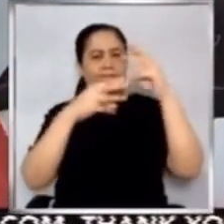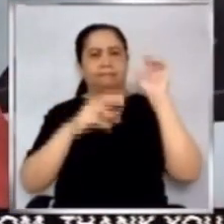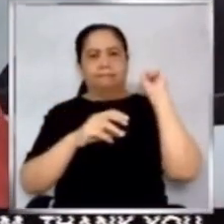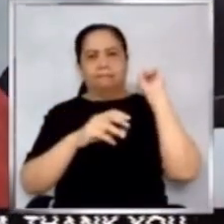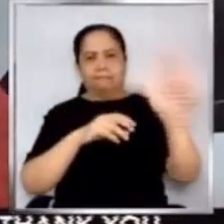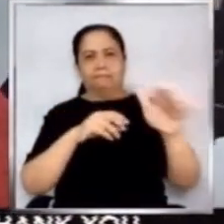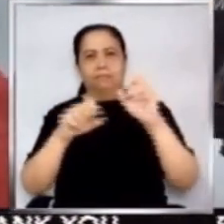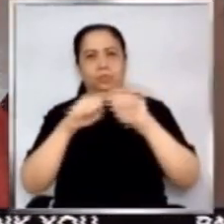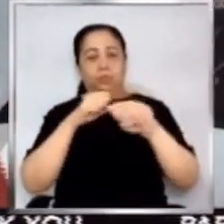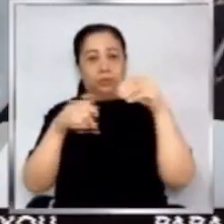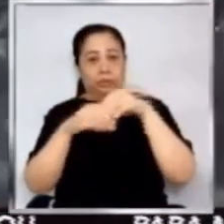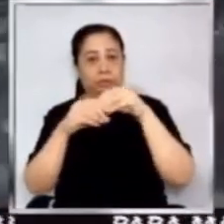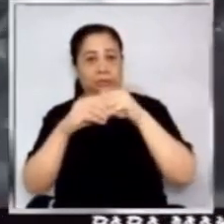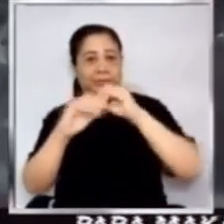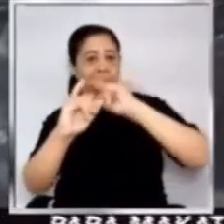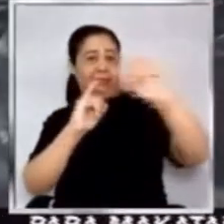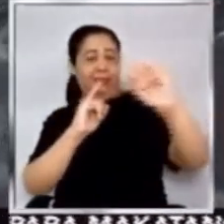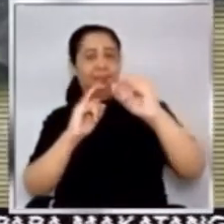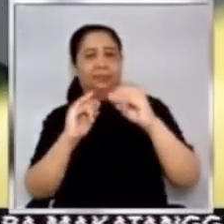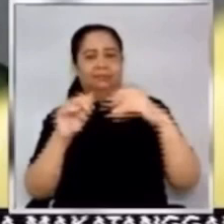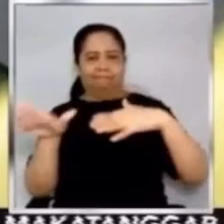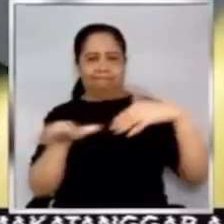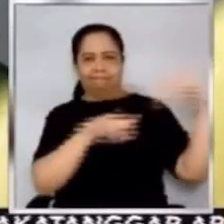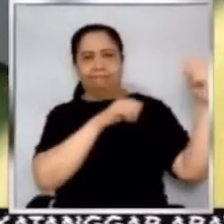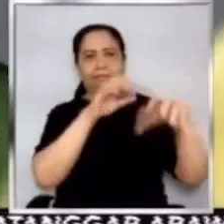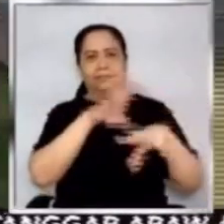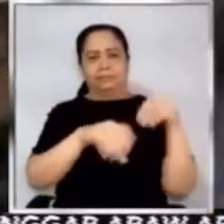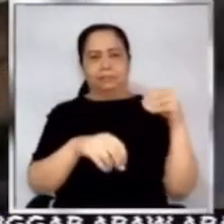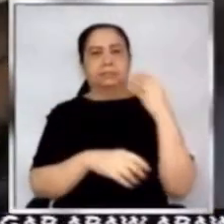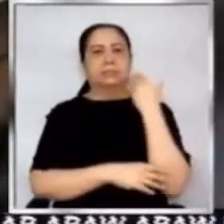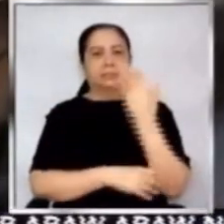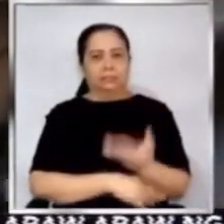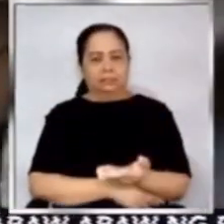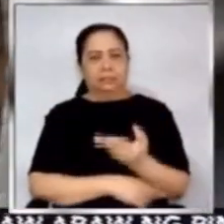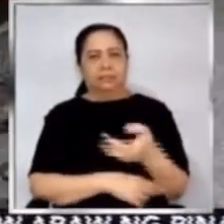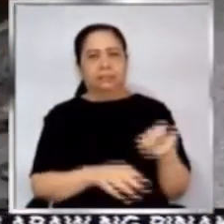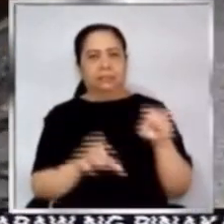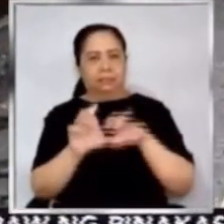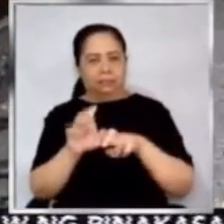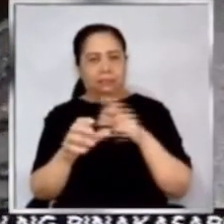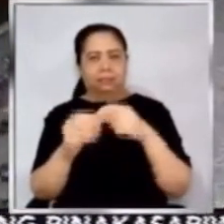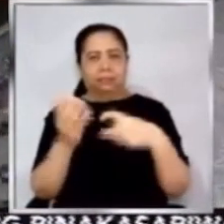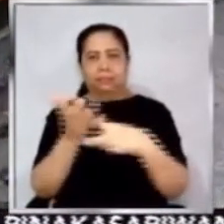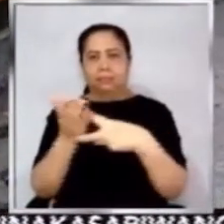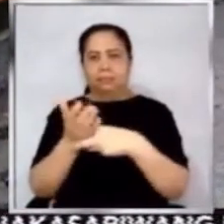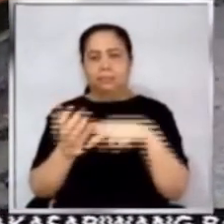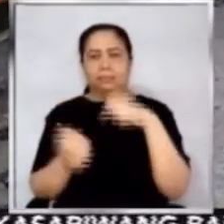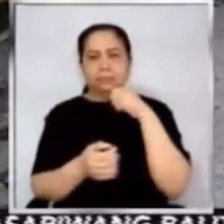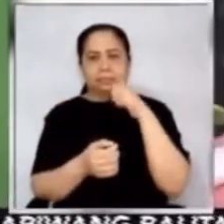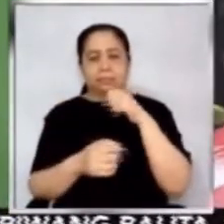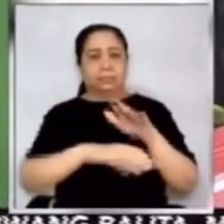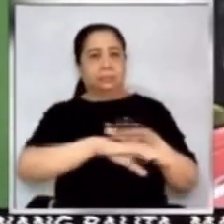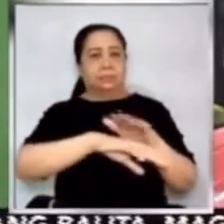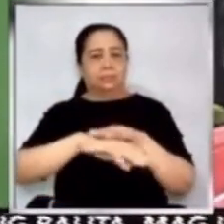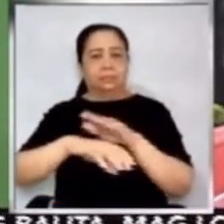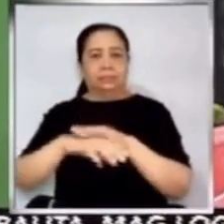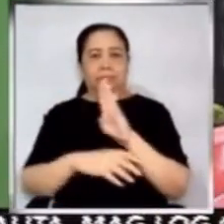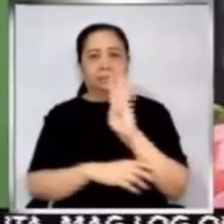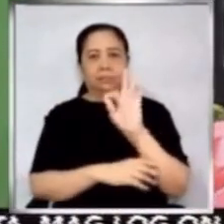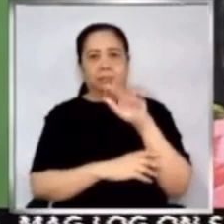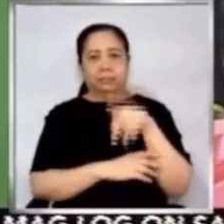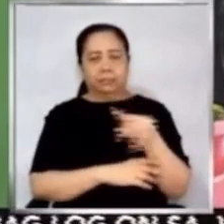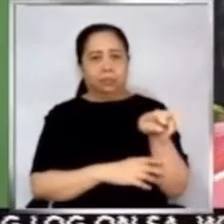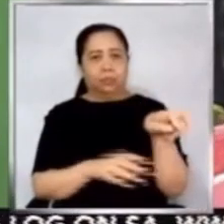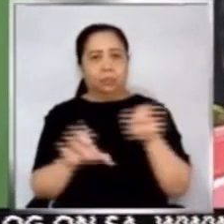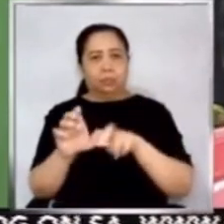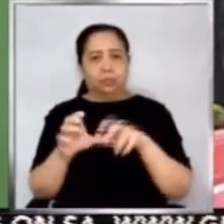na pasahero makalabas. Namatay ang pasahero at ang konduktor. Payo ng Bureau of Fire Protection sa mga pasahero, maging